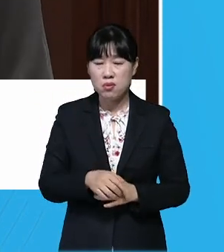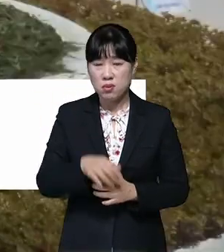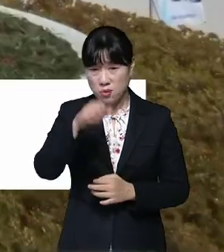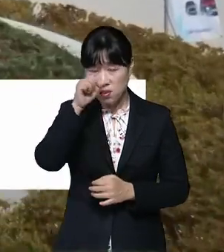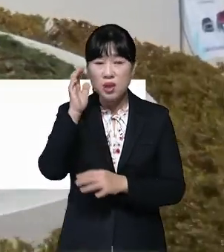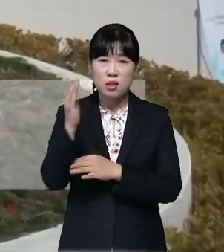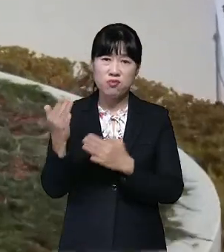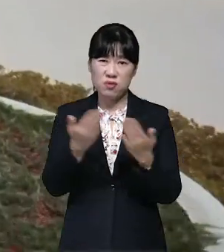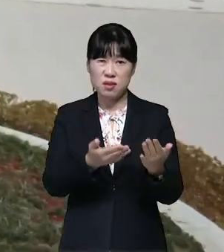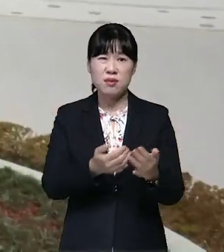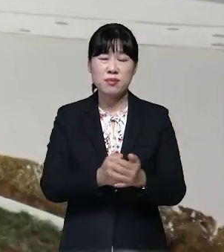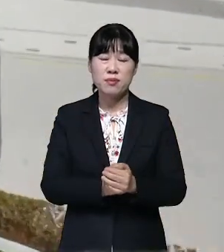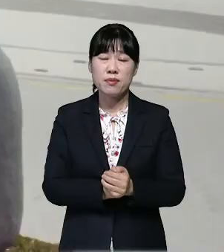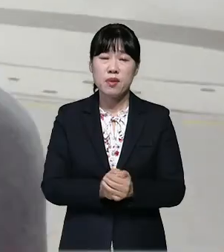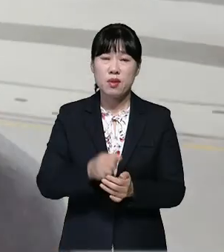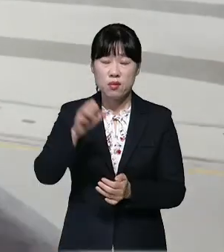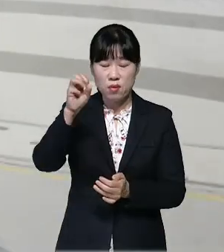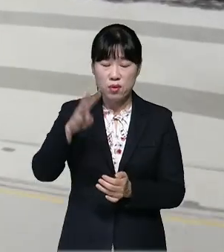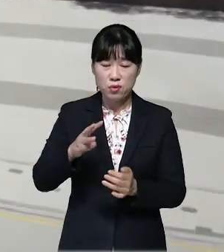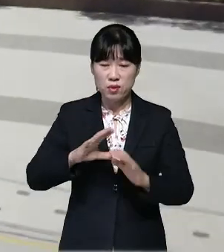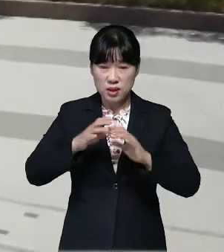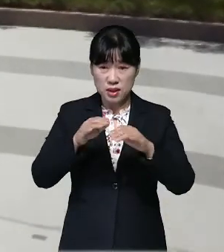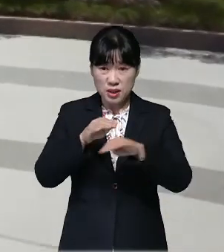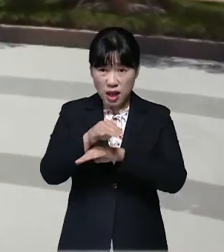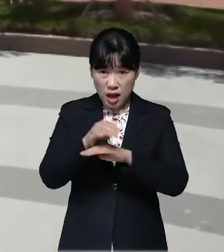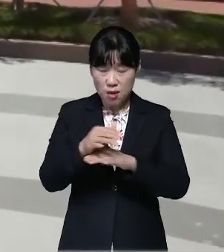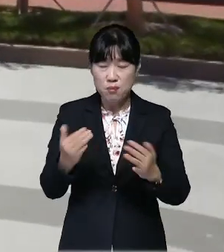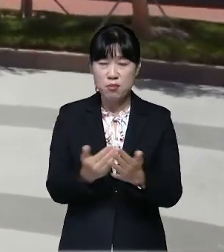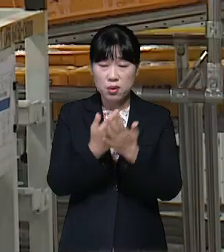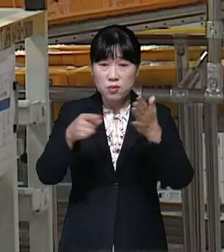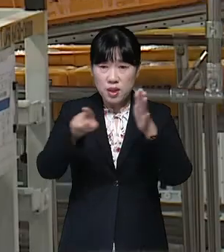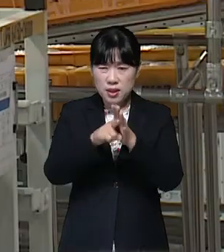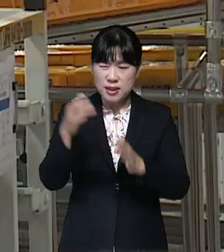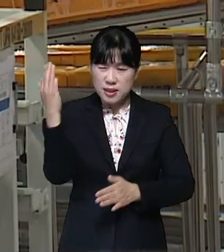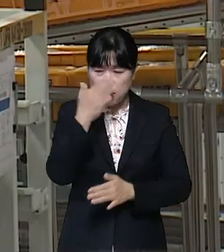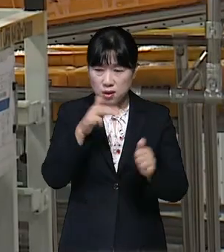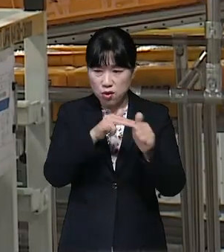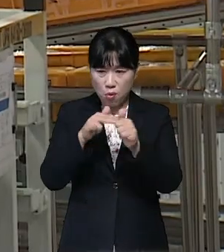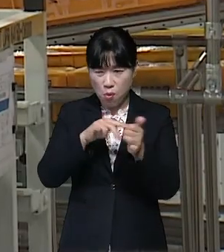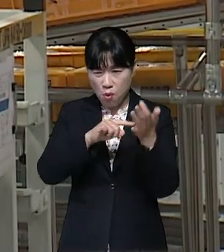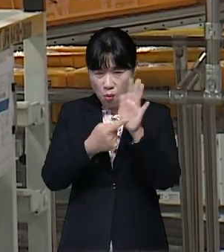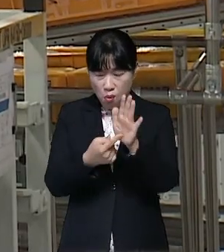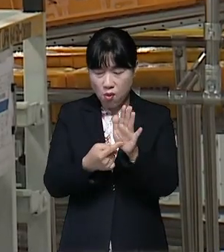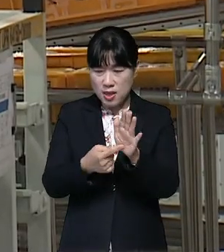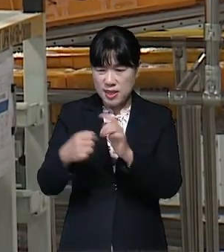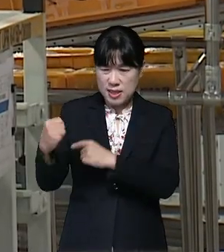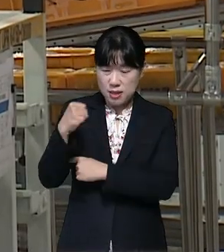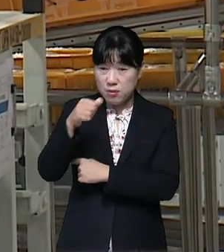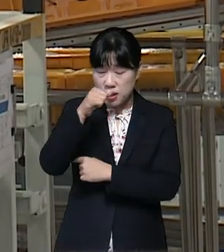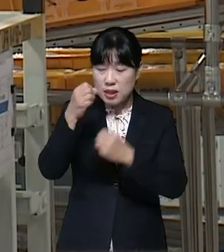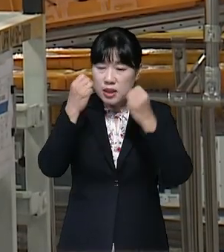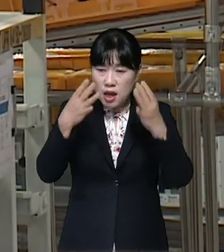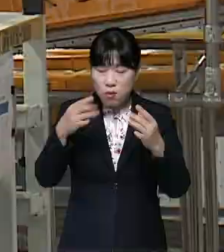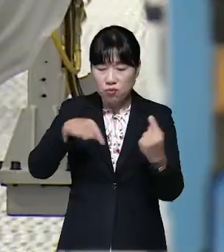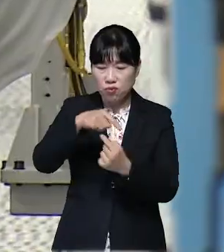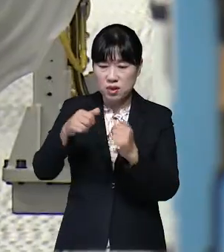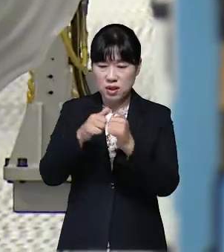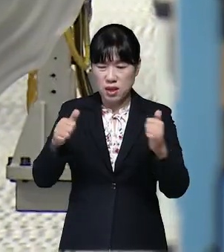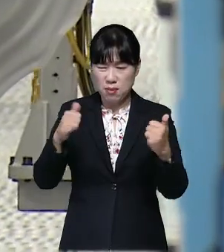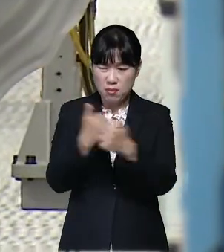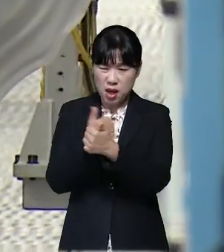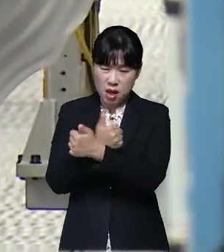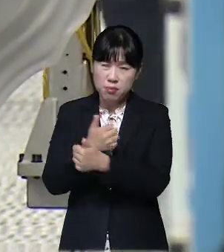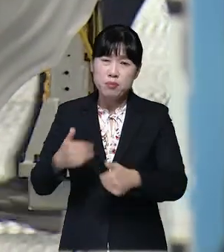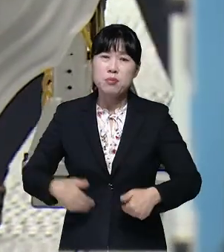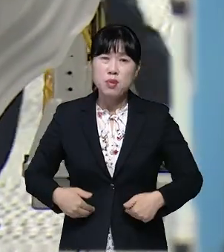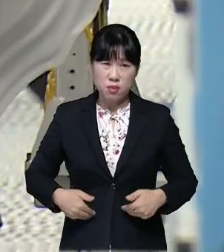하겠습니다. 광주 글로벌 모터스가 성장하기 위해서는 투명한 정보 공개와 역량을 갖춘 새 경영진이 필요하다는 지적도